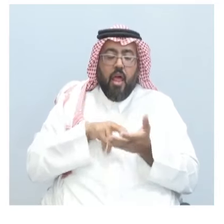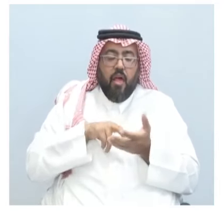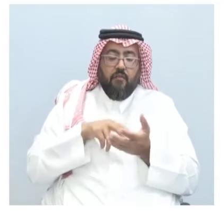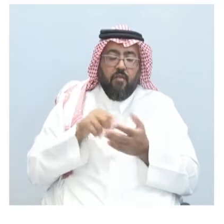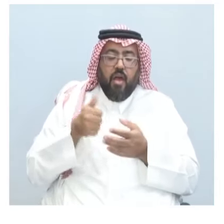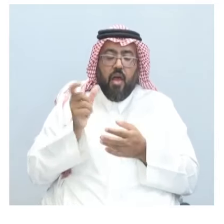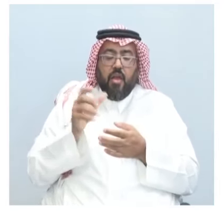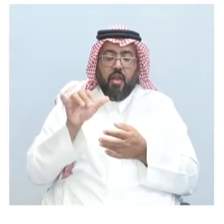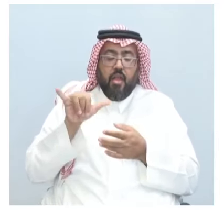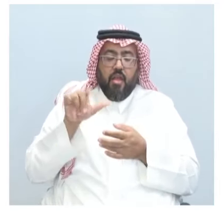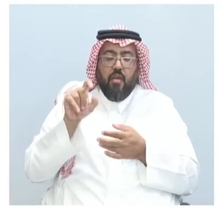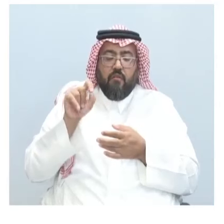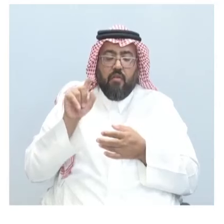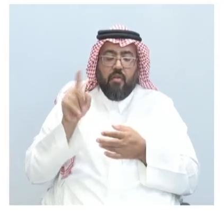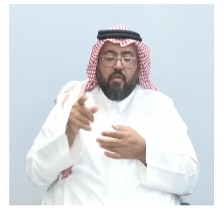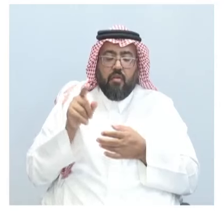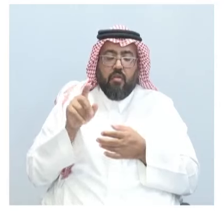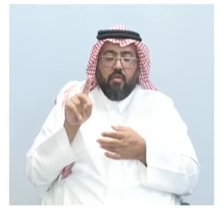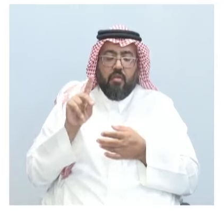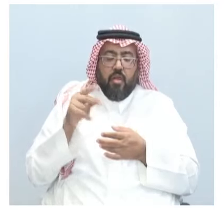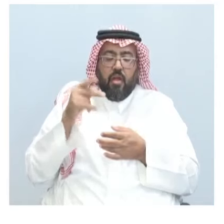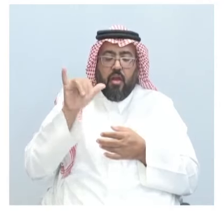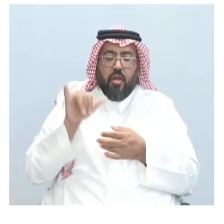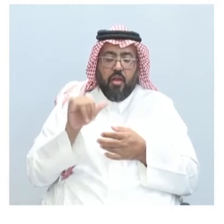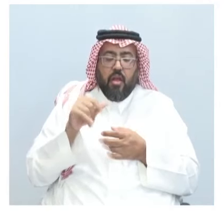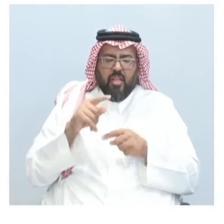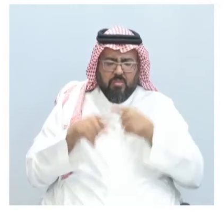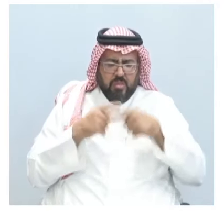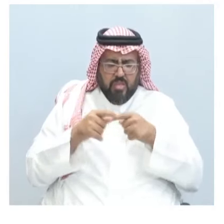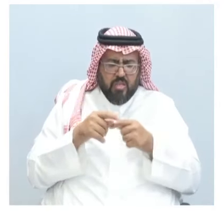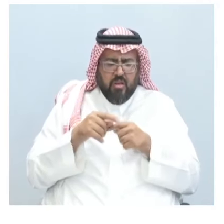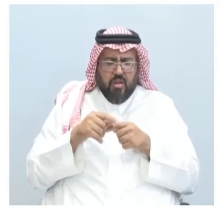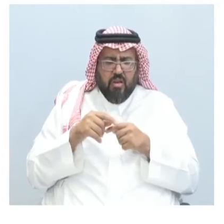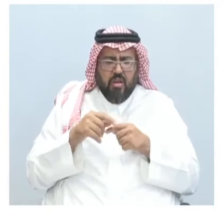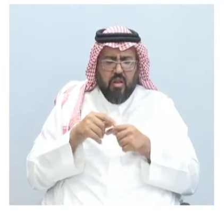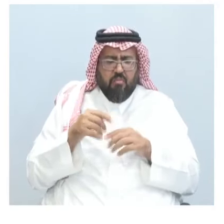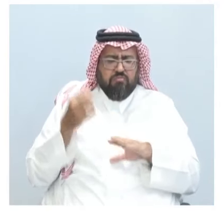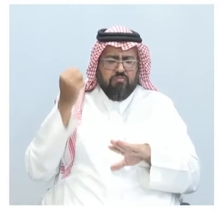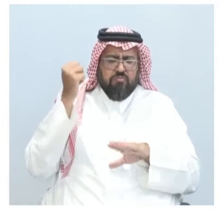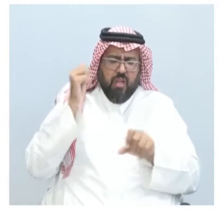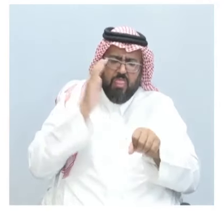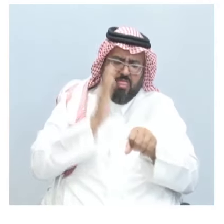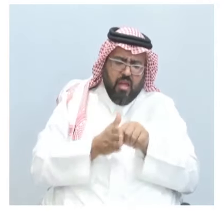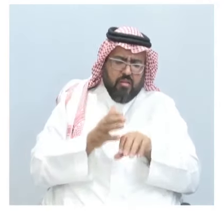علينا يعني يعجل علينا بالقتل